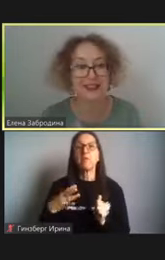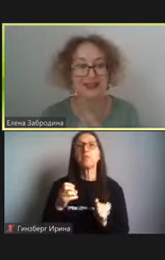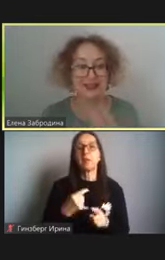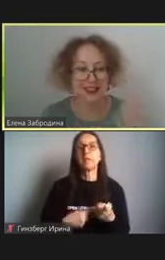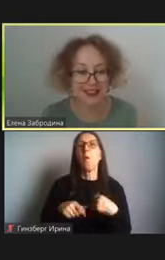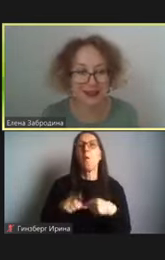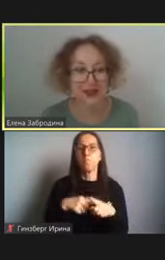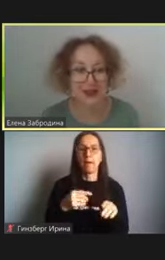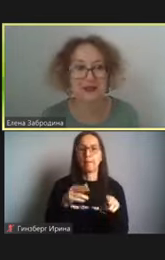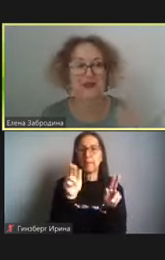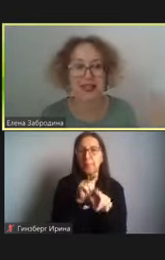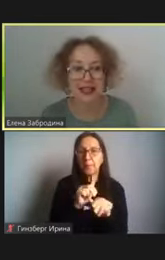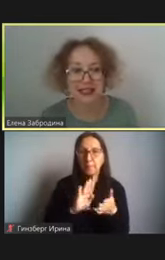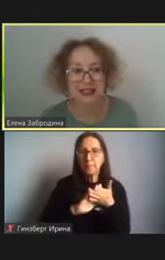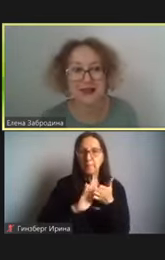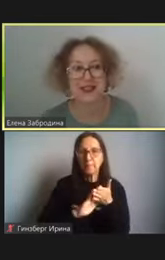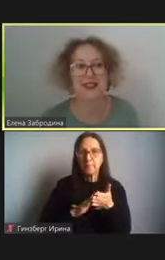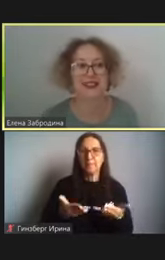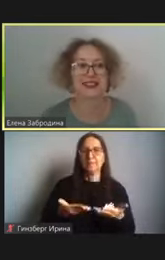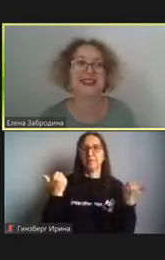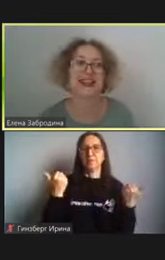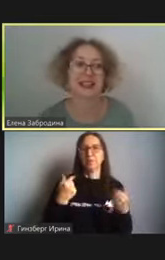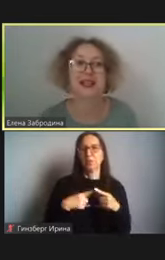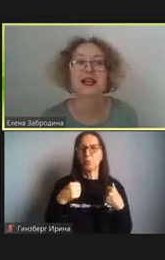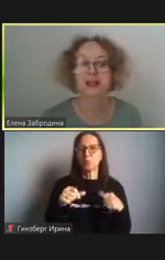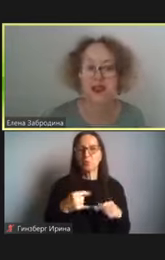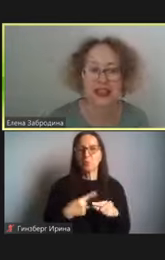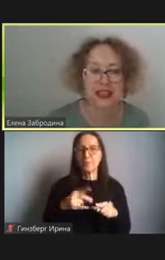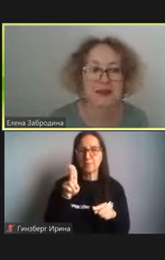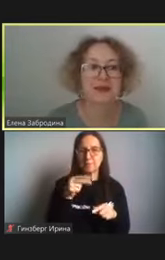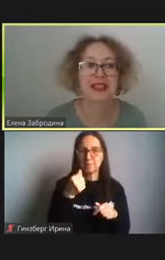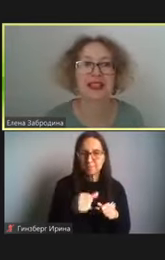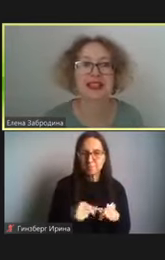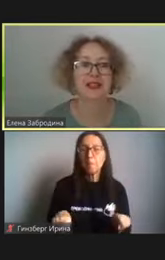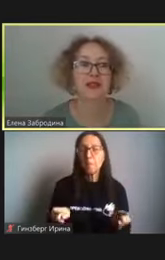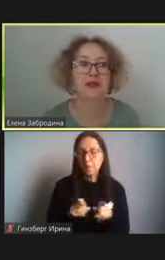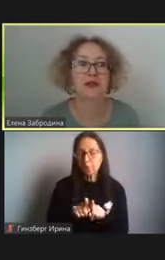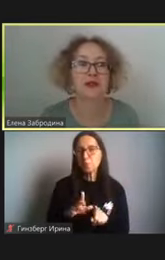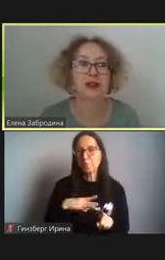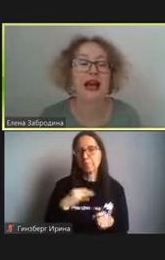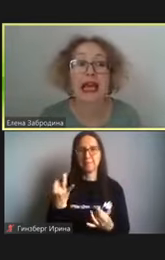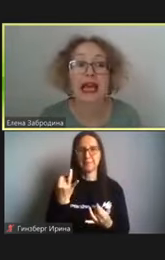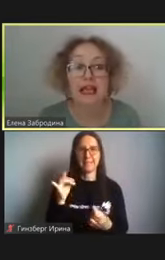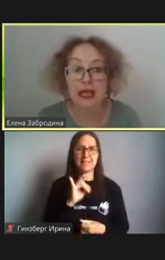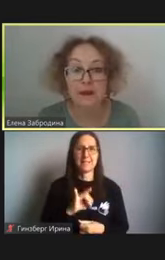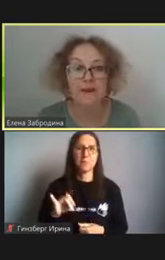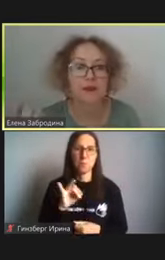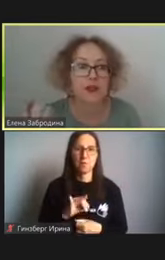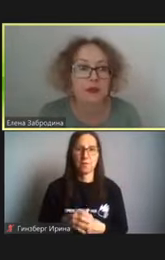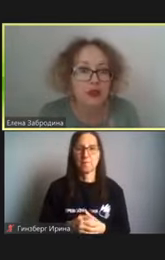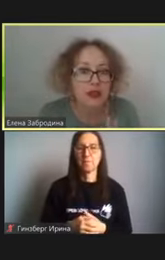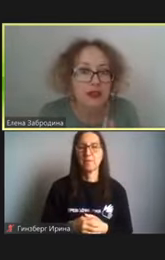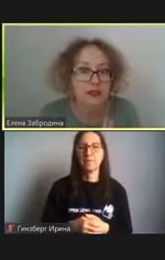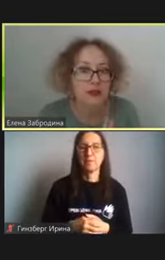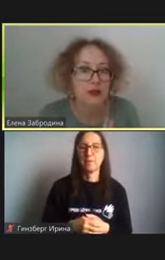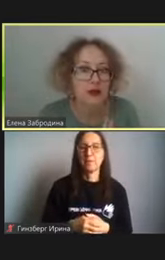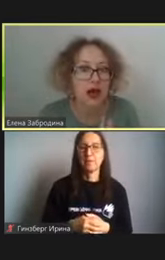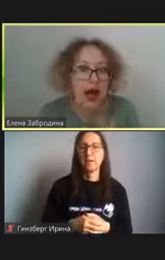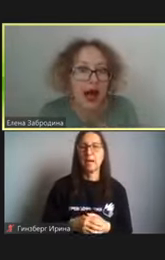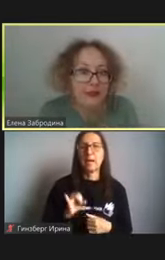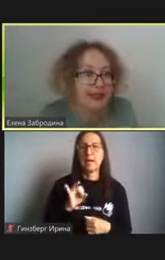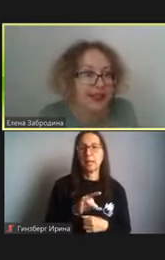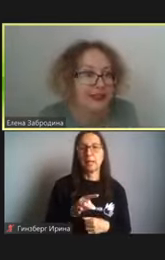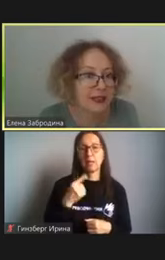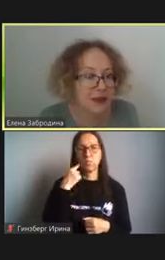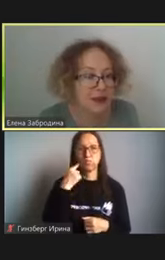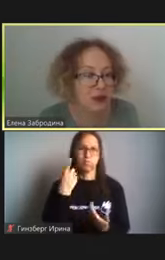будут раскрывать, как бы живопись снимать вот эти слои. Это тоже такая интересная история. И смутился он.